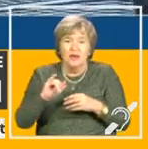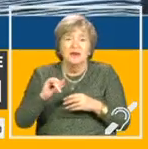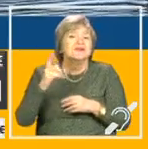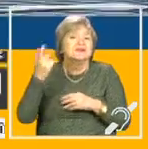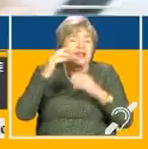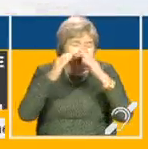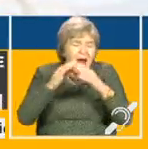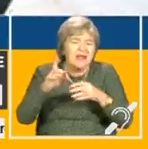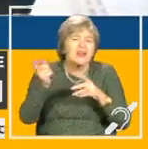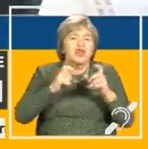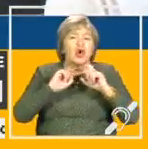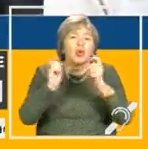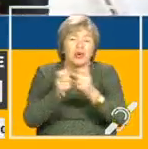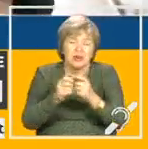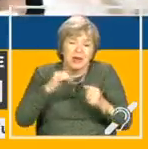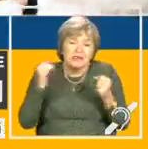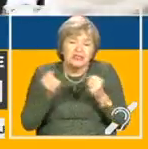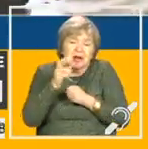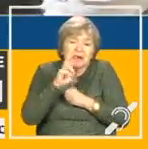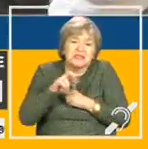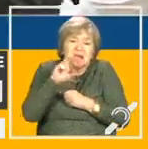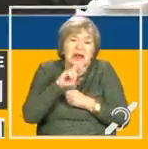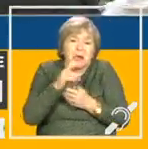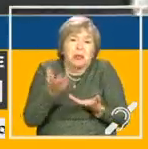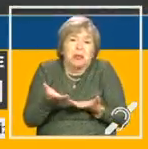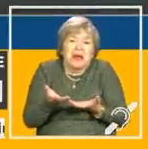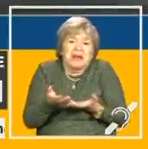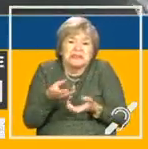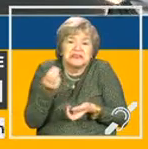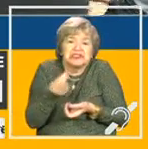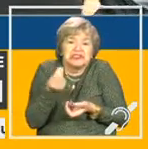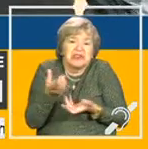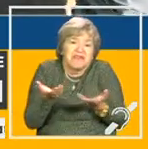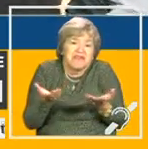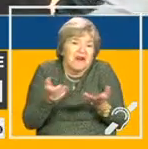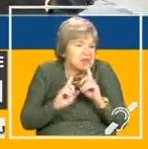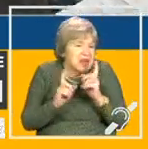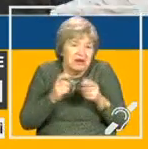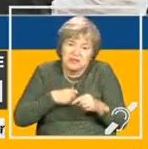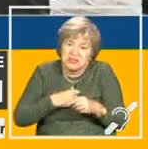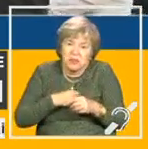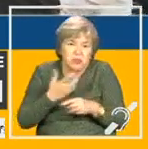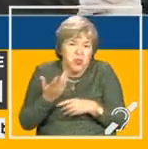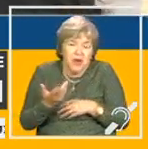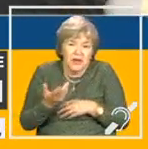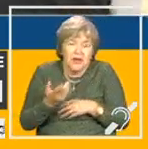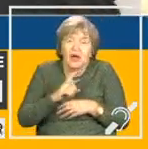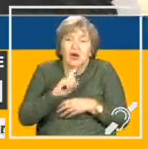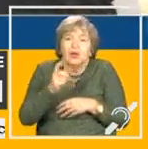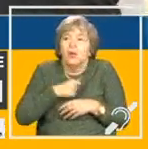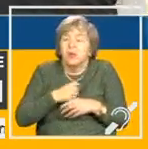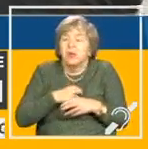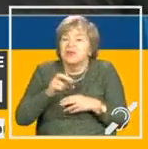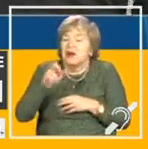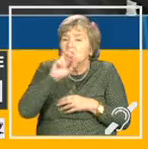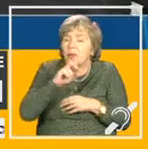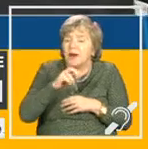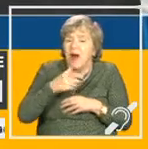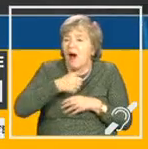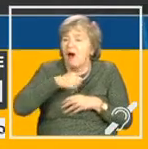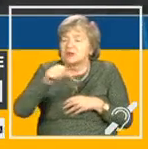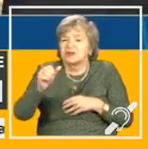curți, încearcă să mai recupereze, dacă mai poate fi ceva recuperat din bunurile lor, ce nu poate fi recuperat, au scos la